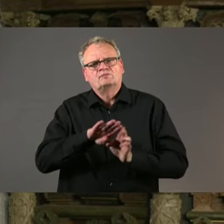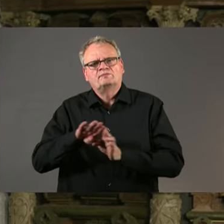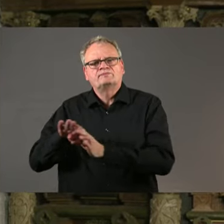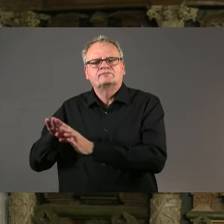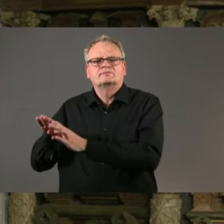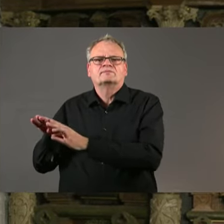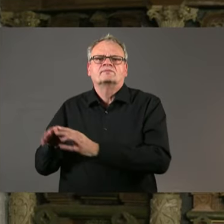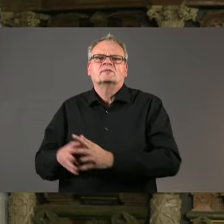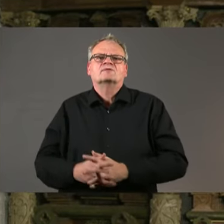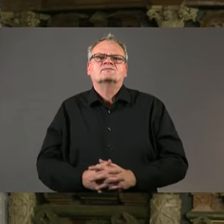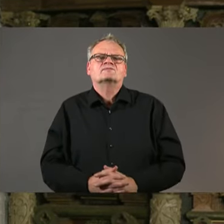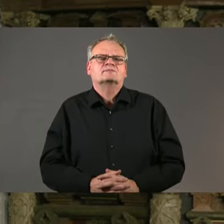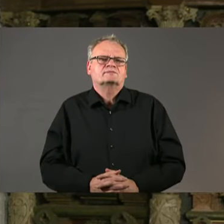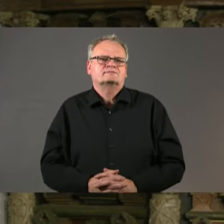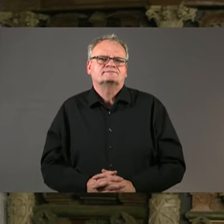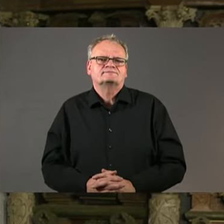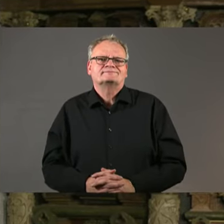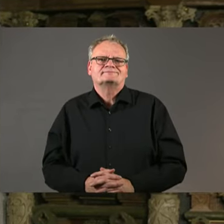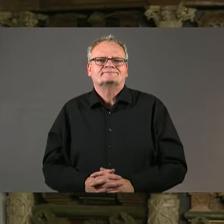Und mit Martina beten wir: